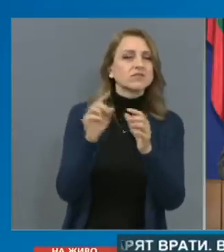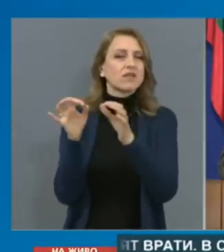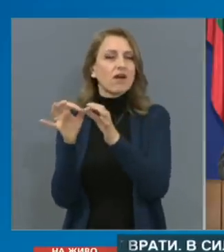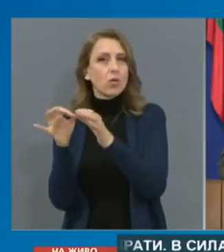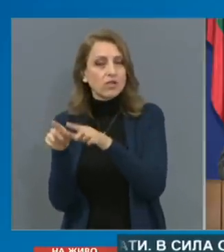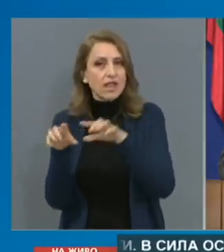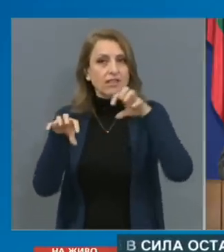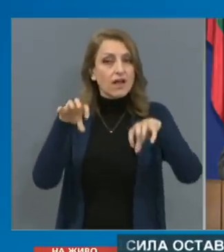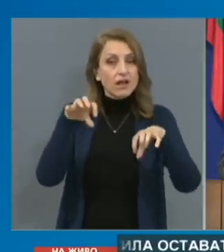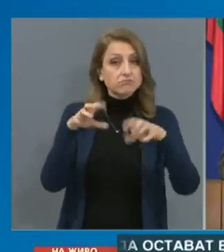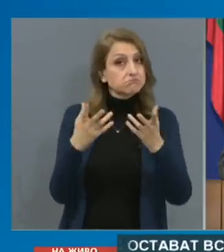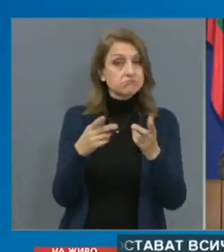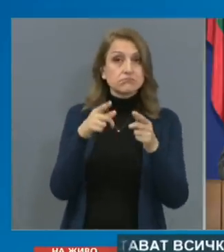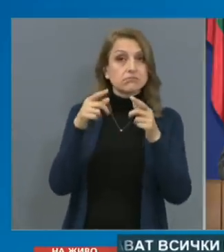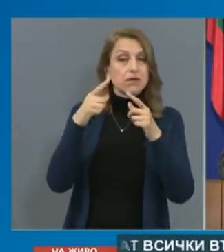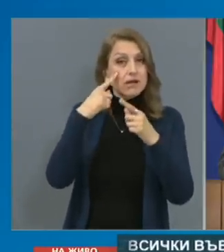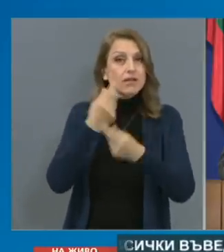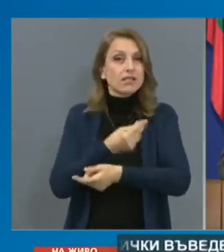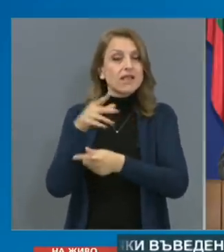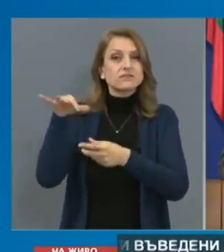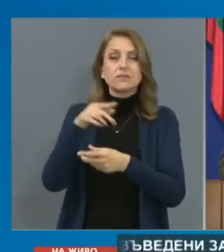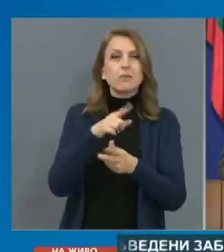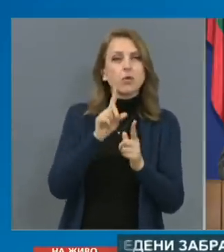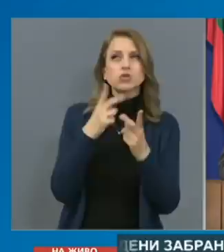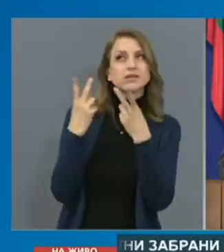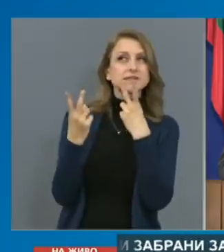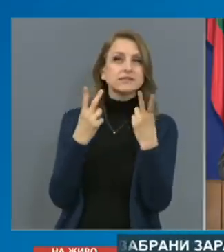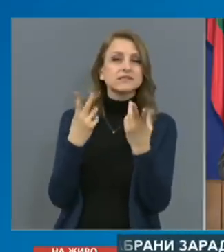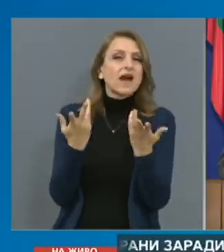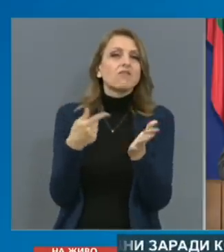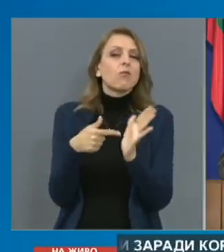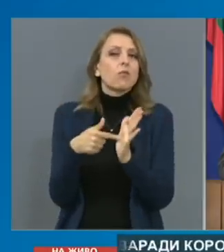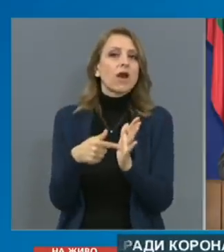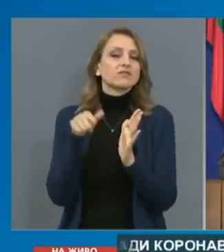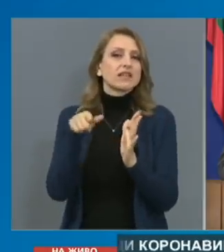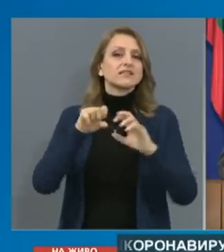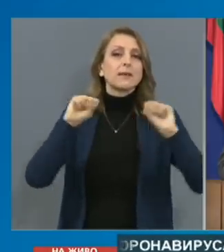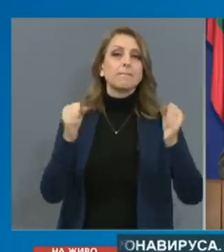масово. Вече може ли да се направи някакво обобщение, какво показват тези бързи тестове?